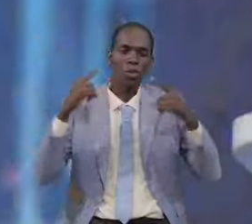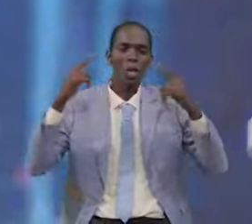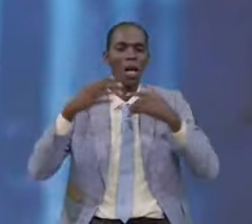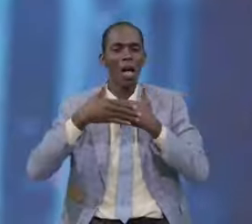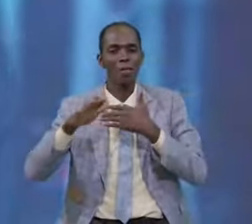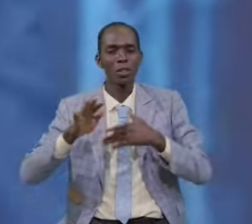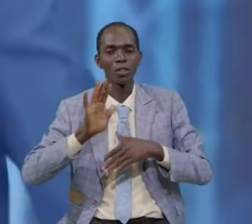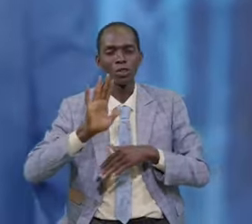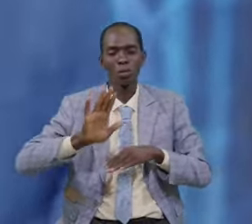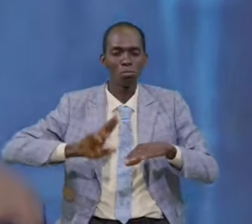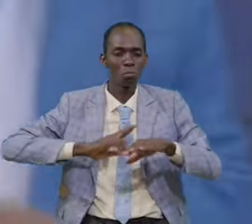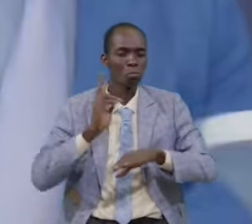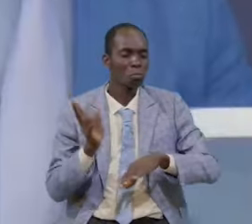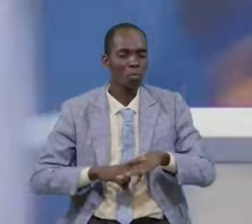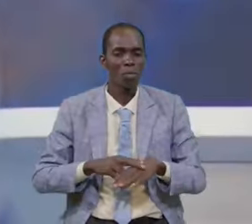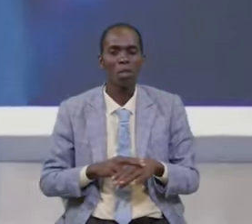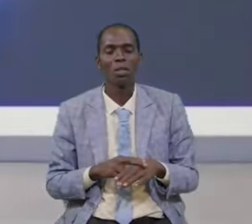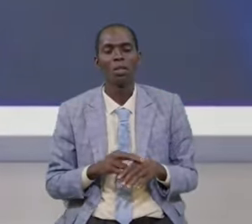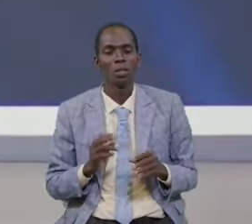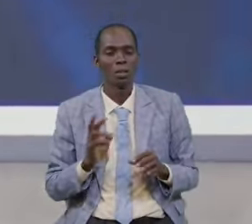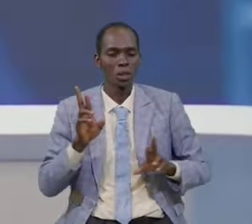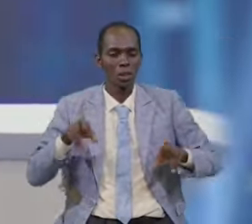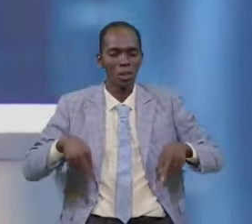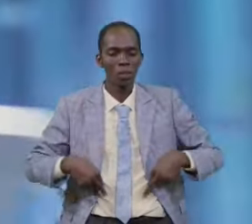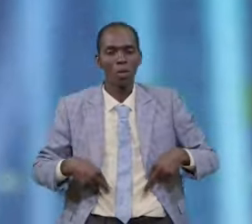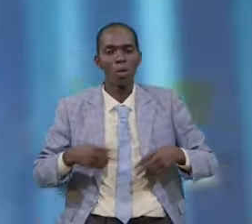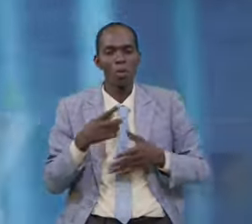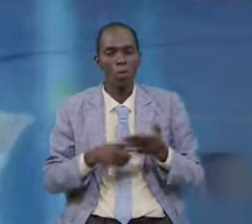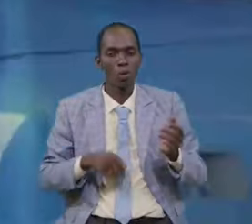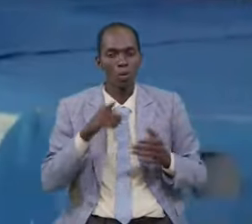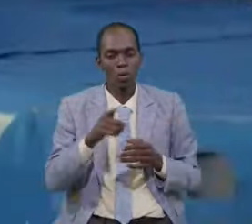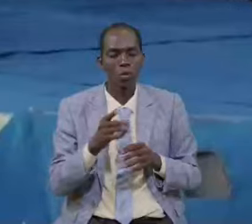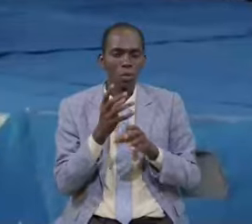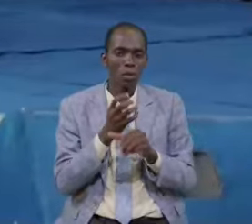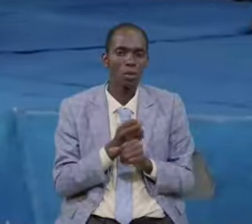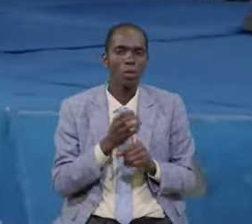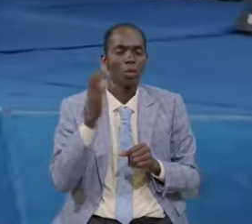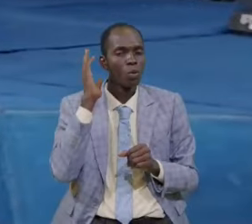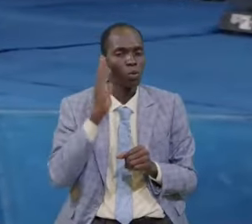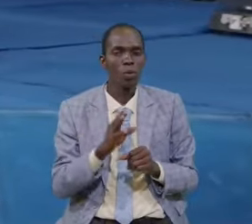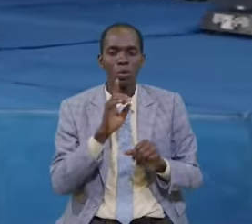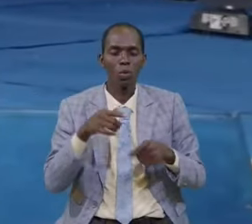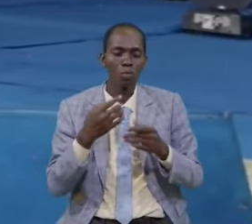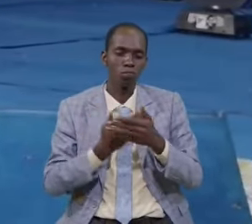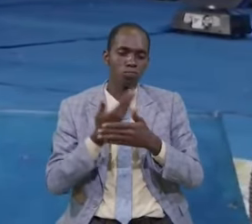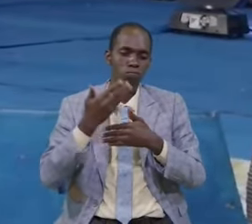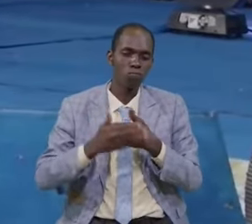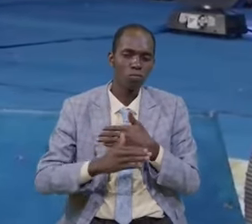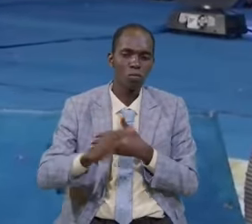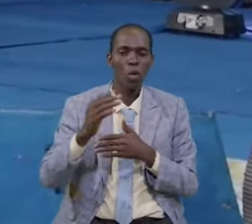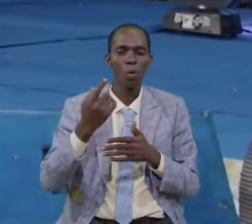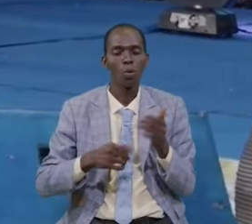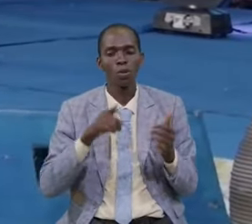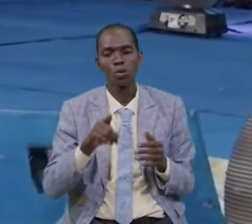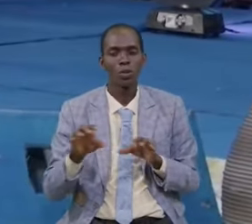vie normale, retraite normale, ce que vous réalisez va dépasser ce que vous aviez fait pendant toutes les